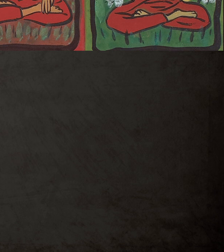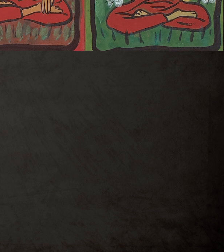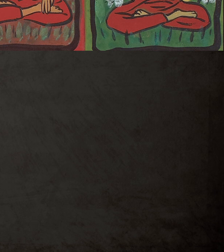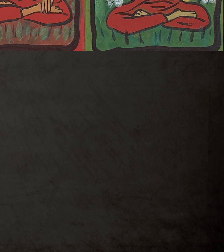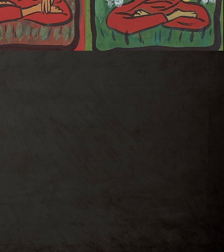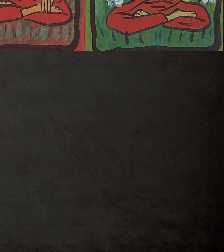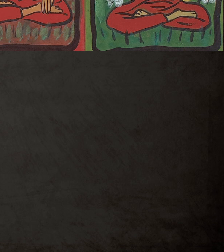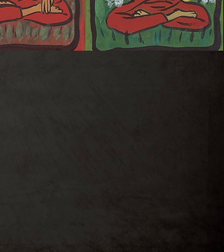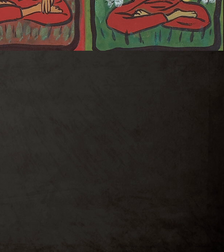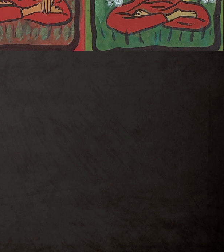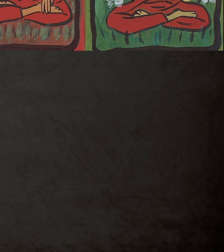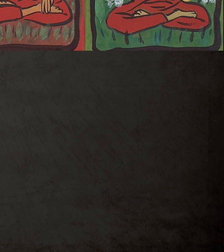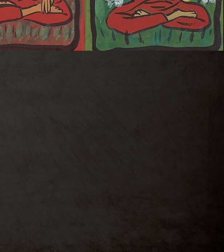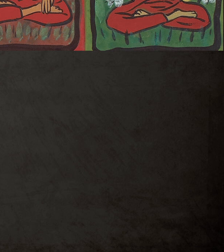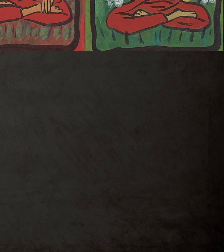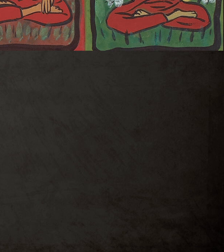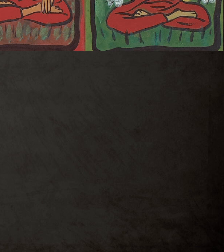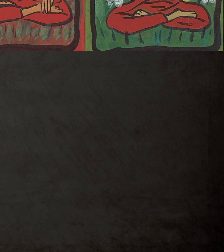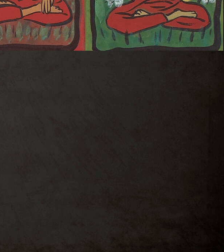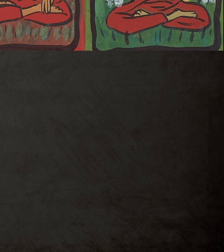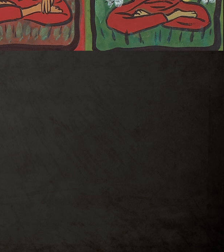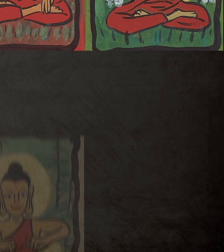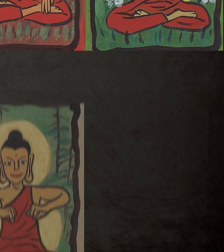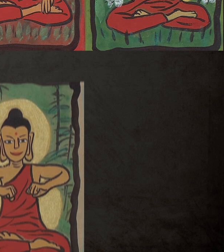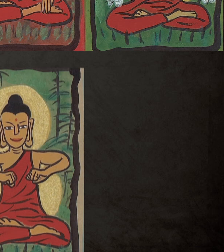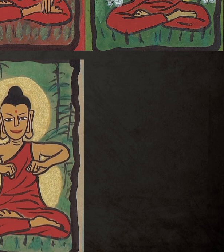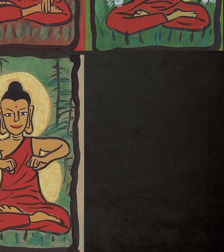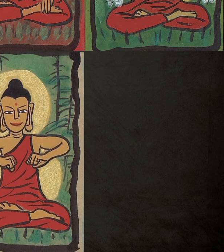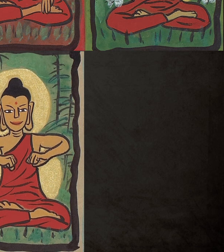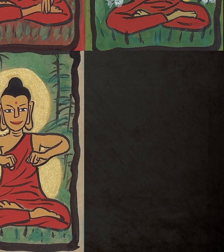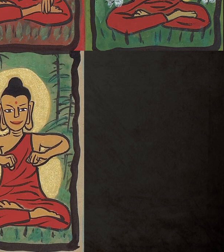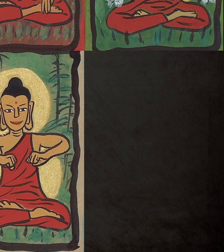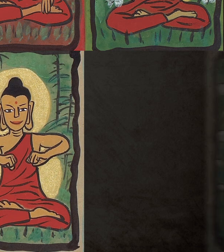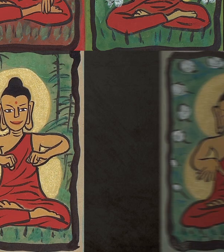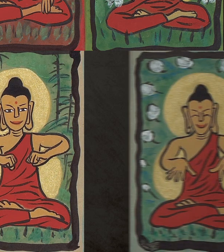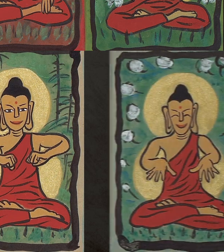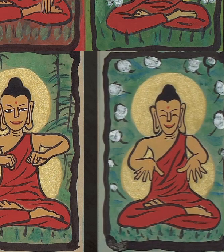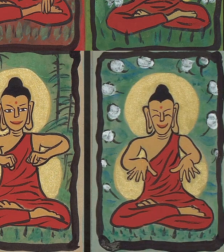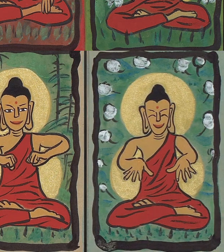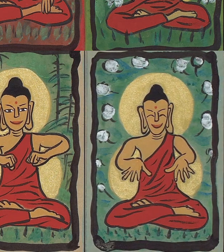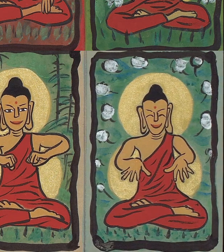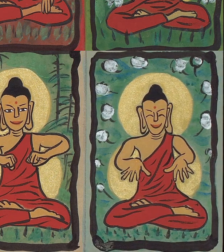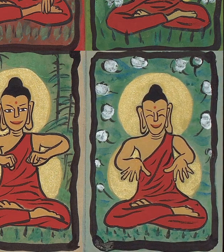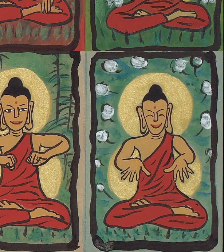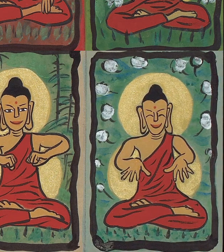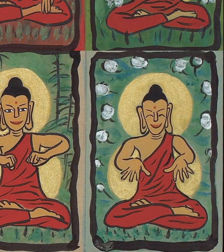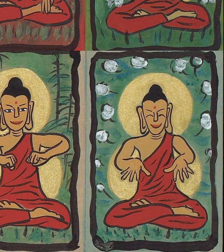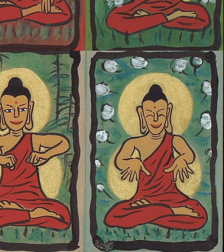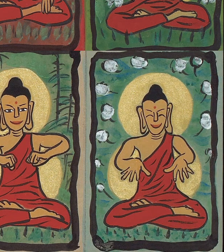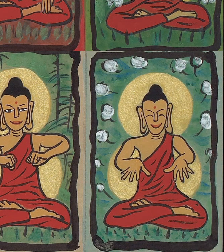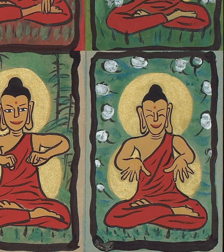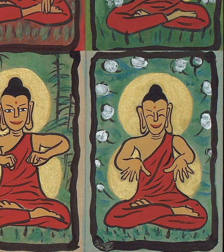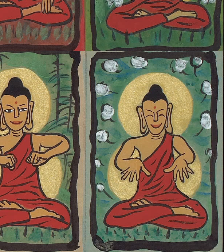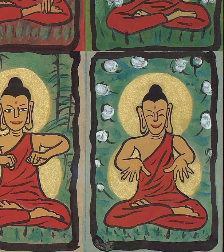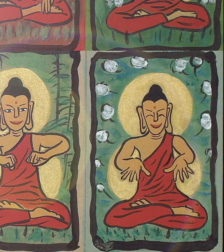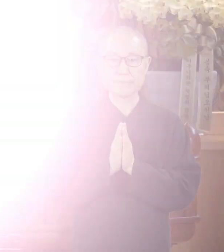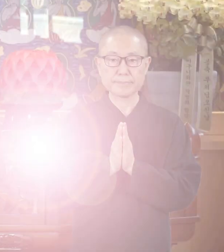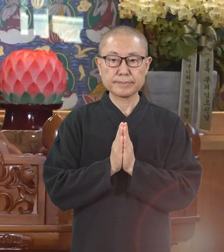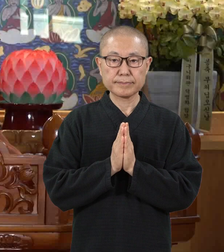실천이 따르는 사람의 말은 그 메아리가 크게 울린다.